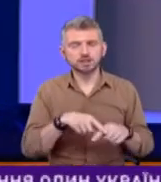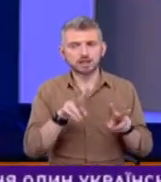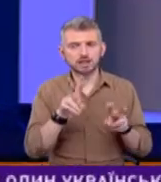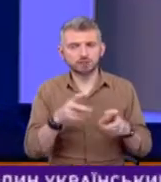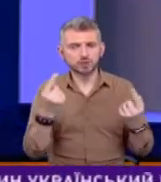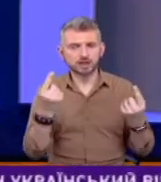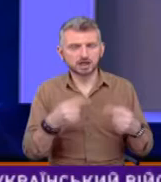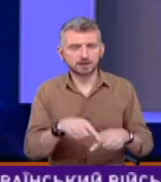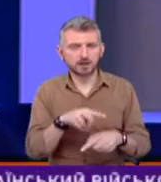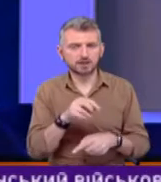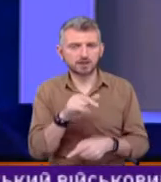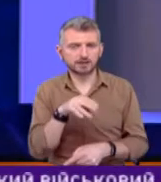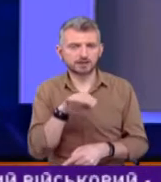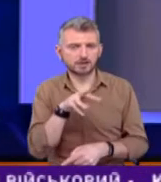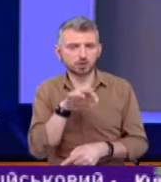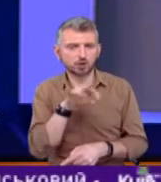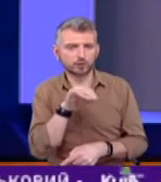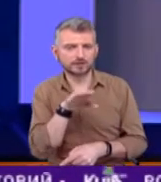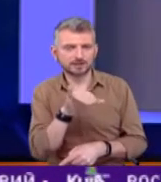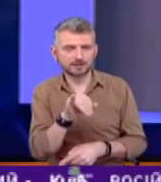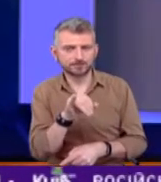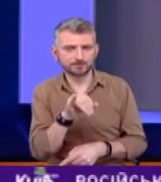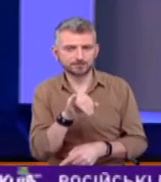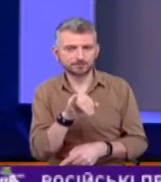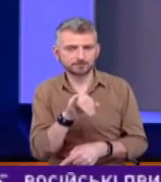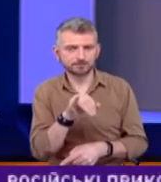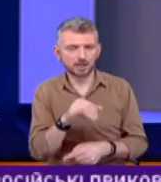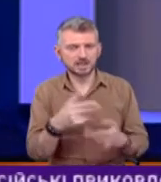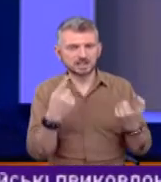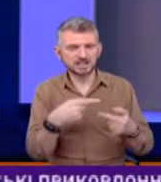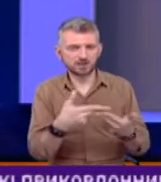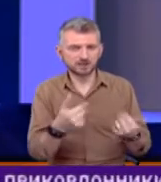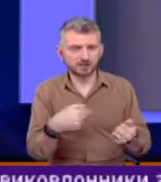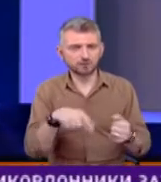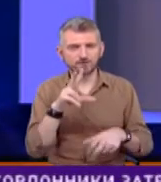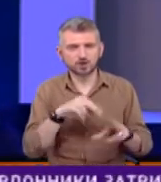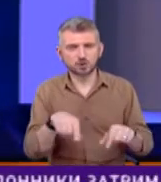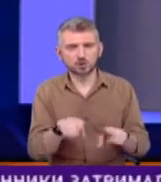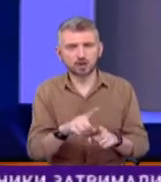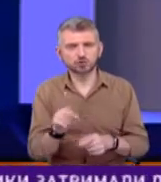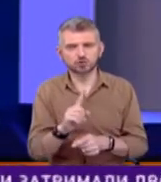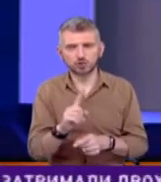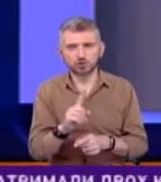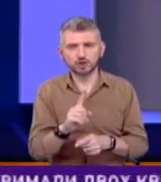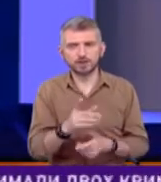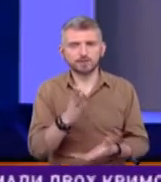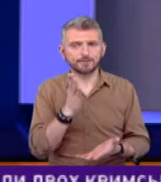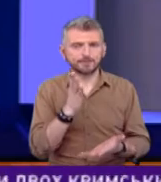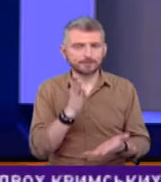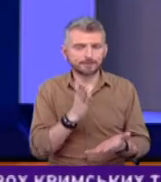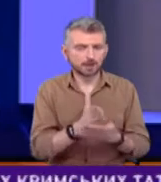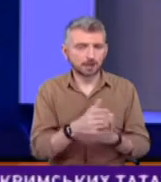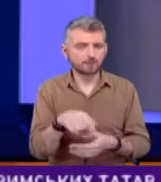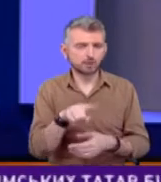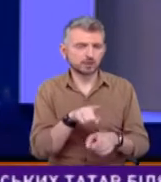криза легітимності. Криза легітимності. Вони кажуть, вони вважають так, що є, вони